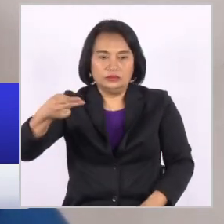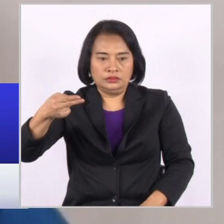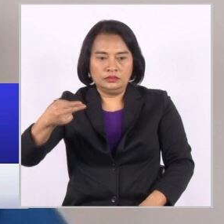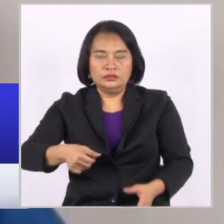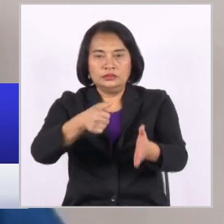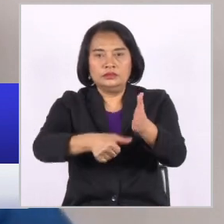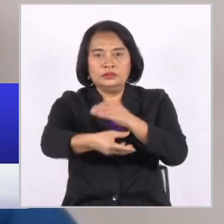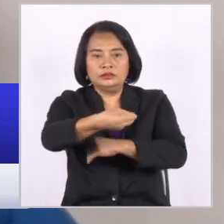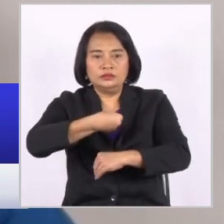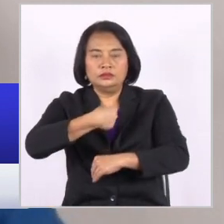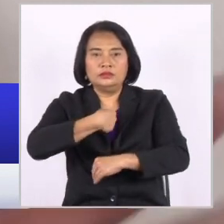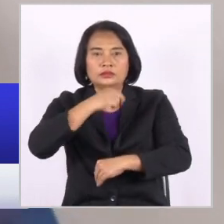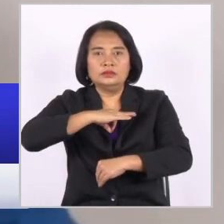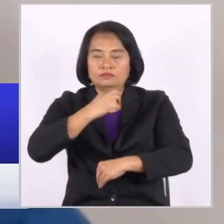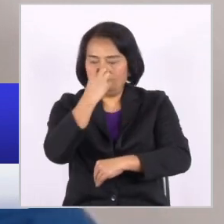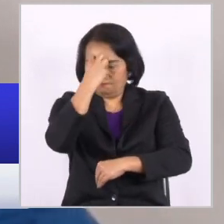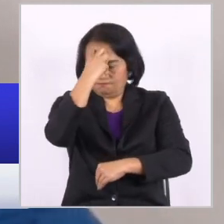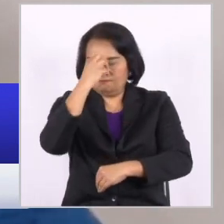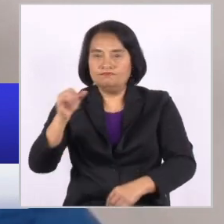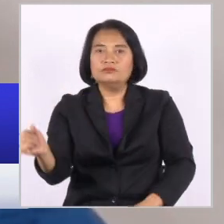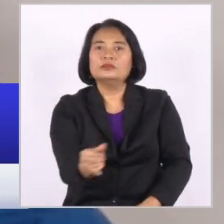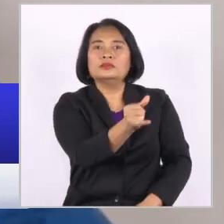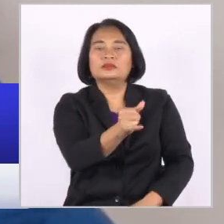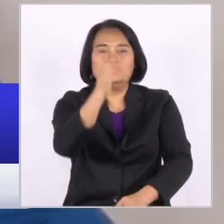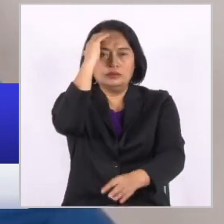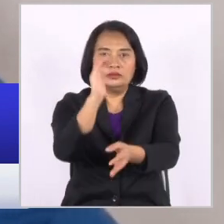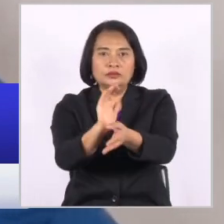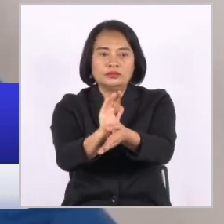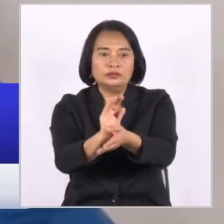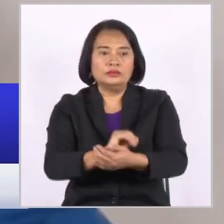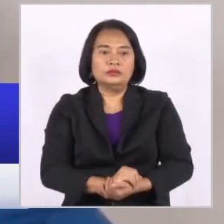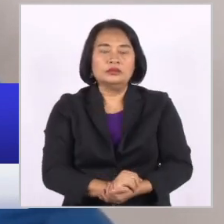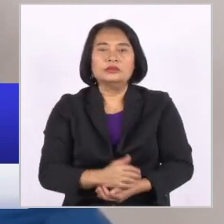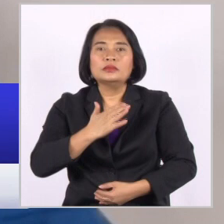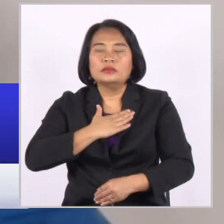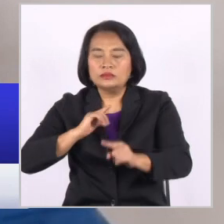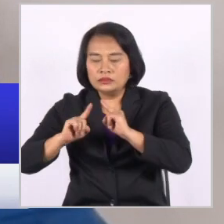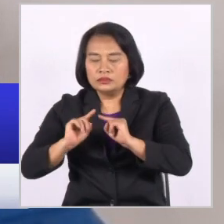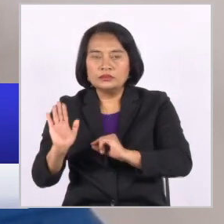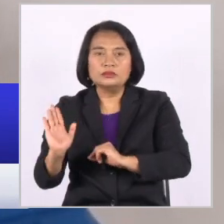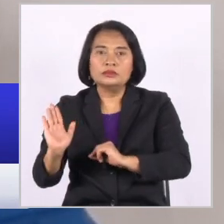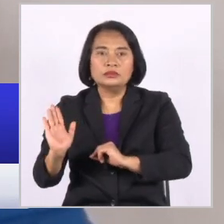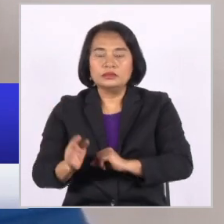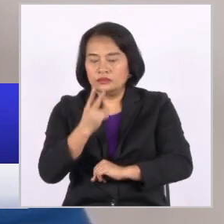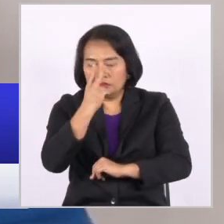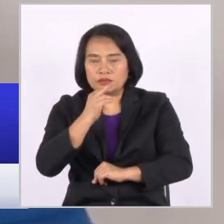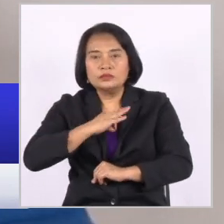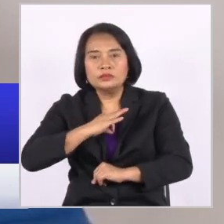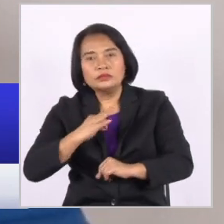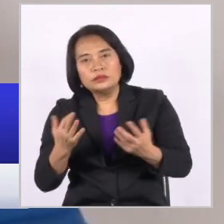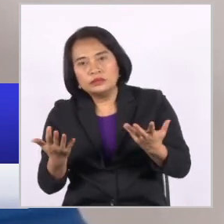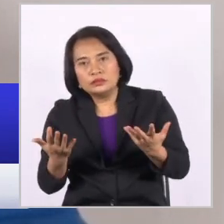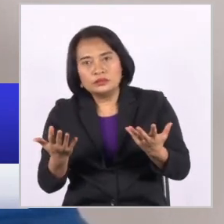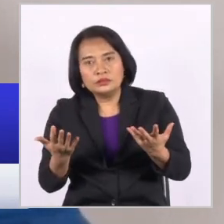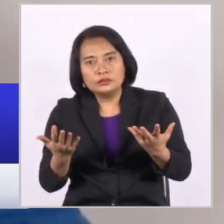จมาพูดคำนี้ผมโมโหมากเลยผมก็ลุกออกจากตำรวจเลยผมบอกผมไม่คุยละถ้าแบบเนี้ยคือดูเขาไม่มีอะไรเข